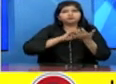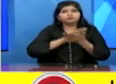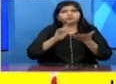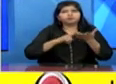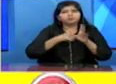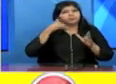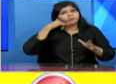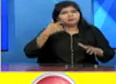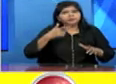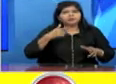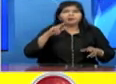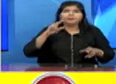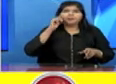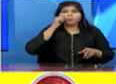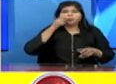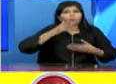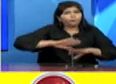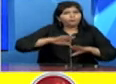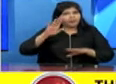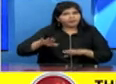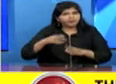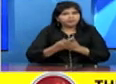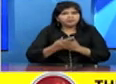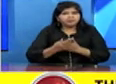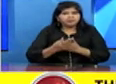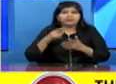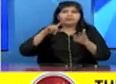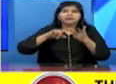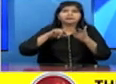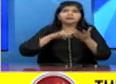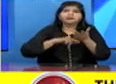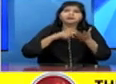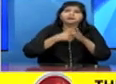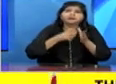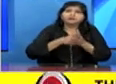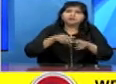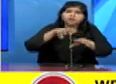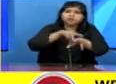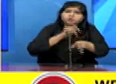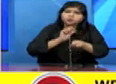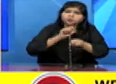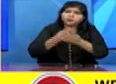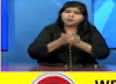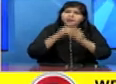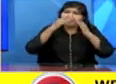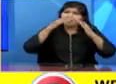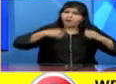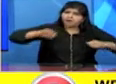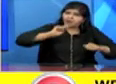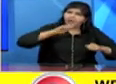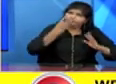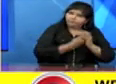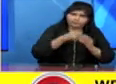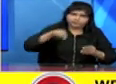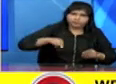कि मेरे दो बेटे हैं, ये इटली गए थे, वहाँ पर फेयर था शूज का। हम यहाँ जूते का काम करते हैं जी, फैक्ट्री है मैन्युफैक्चरिंग का।